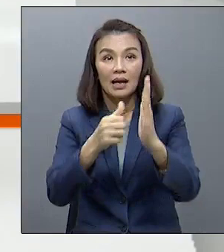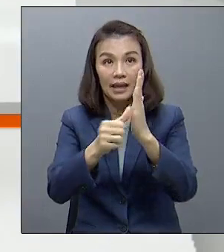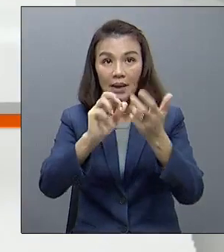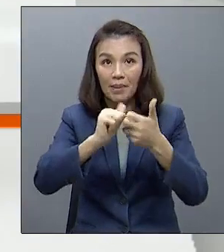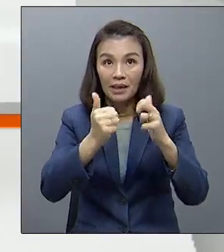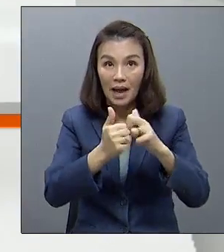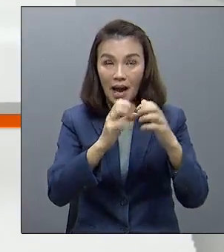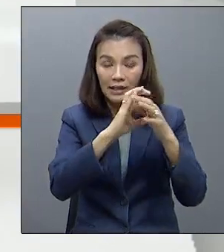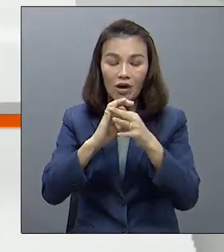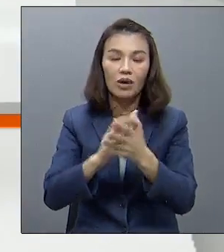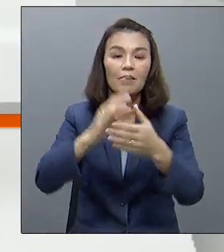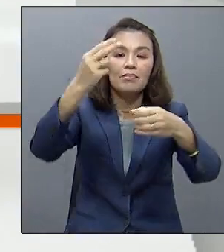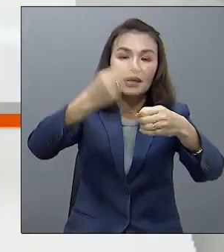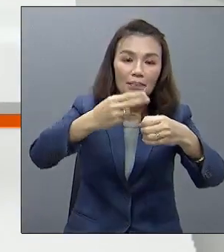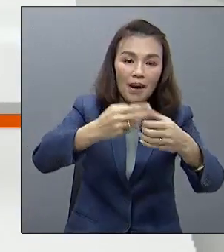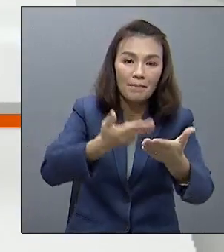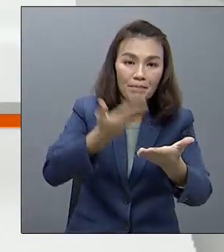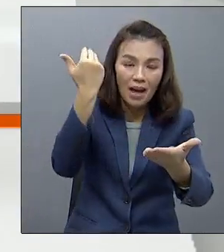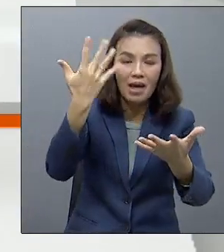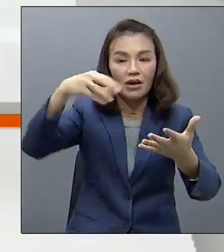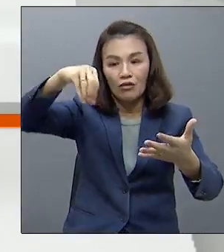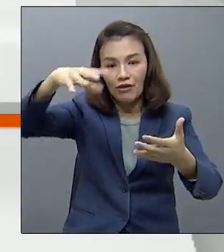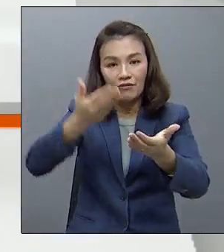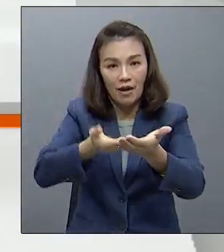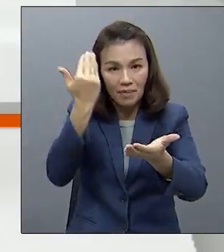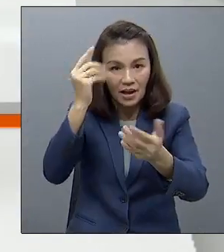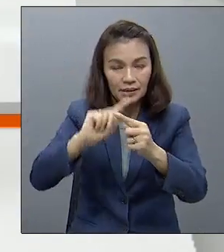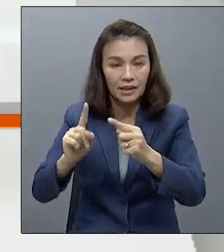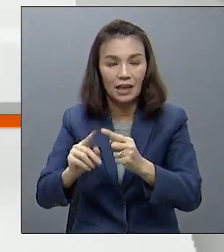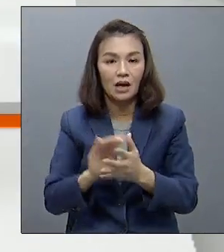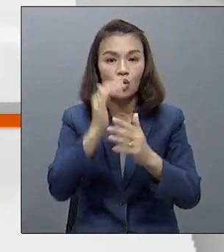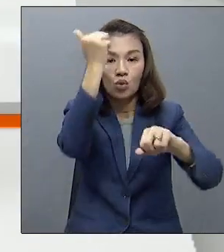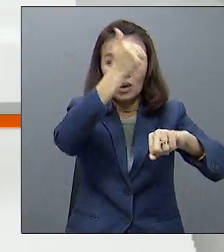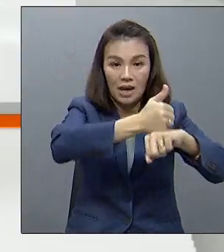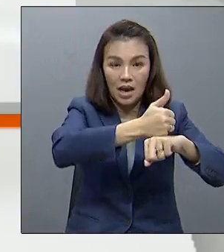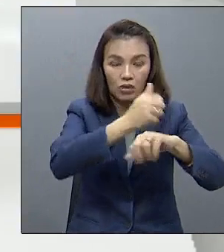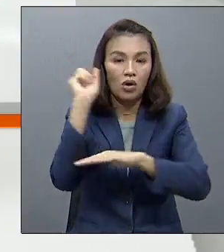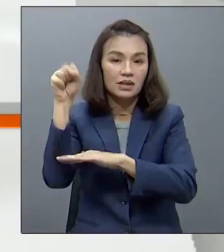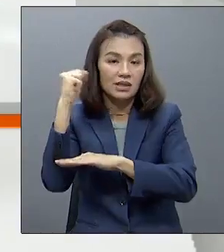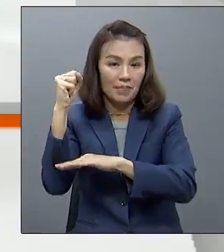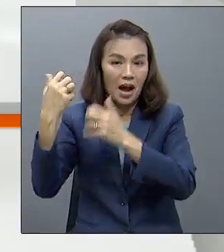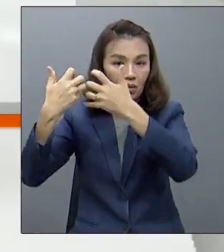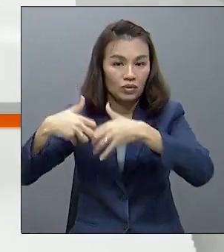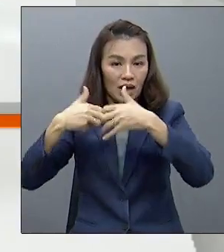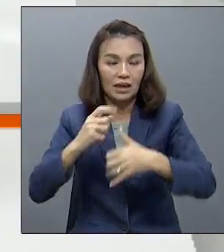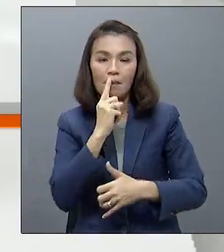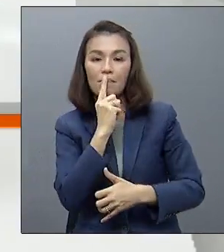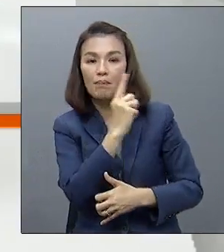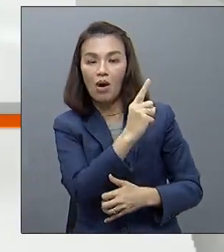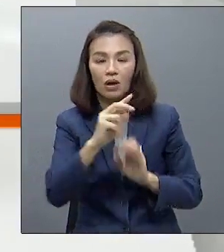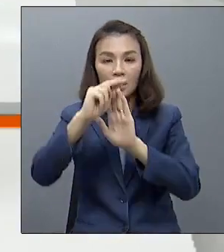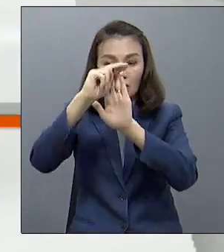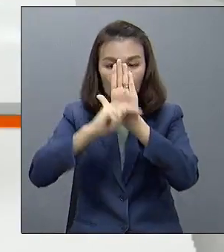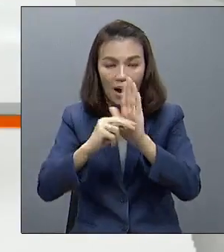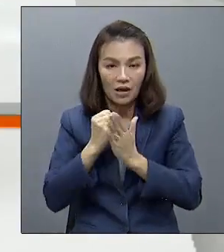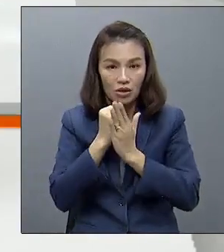ต้นทุนพลังงานและการสร้างสถิติภาพด้านพลังงานให้แก่ประเทศนะคะผู้บริหารของสภาอุตสาหกรรมแห่งประเทศไทยก็บอกว่านโยบายที่จะ